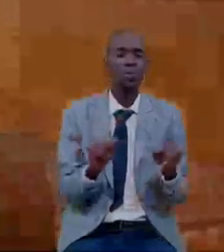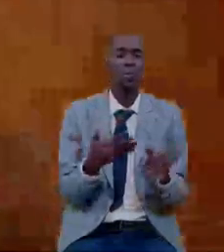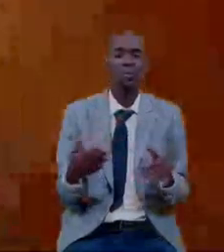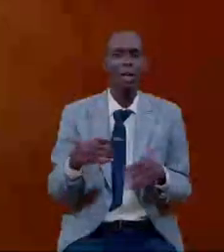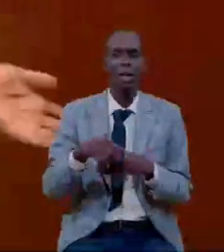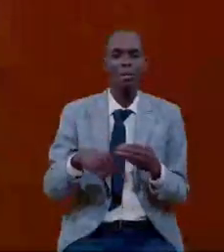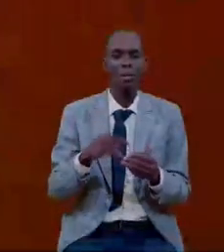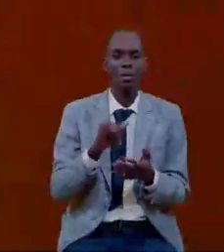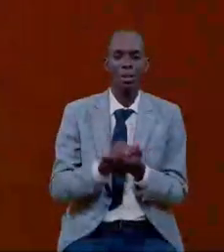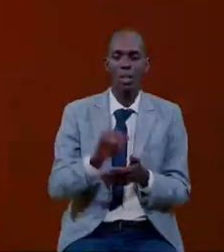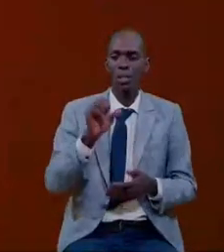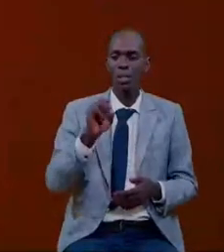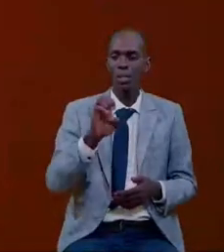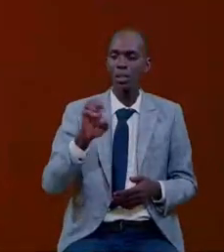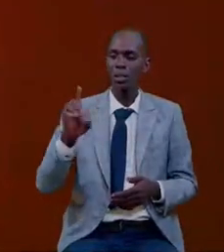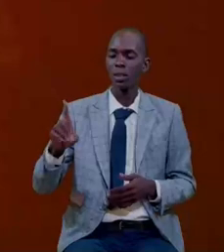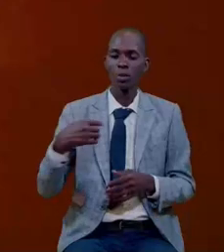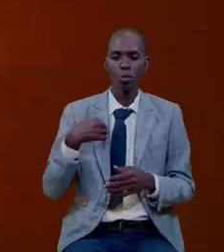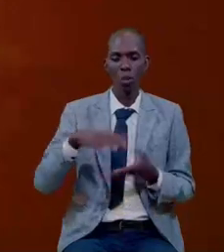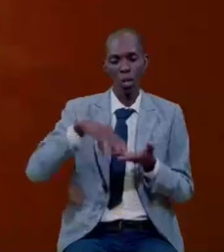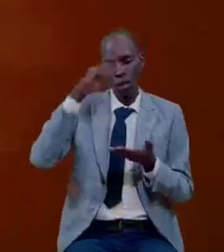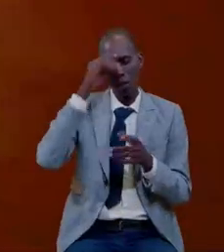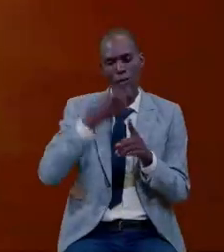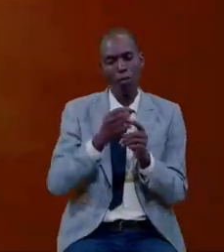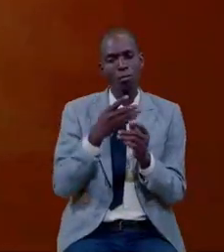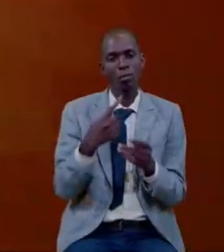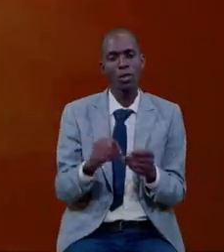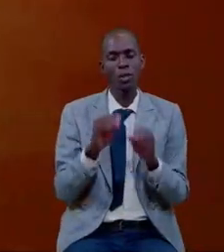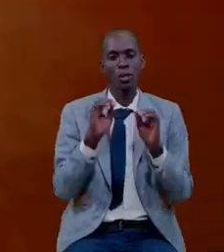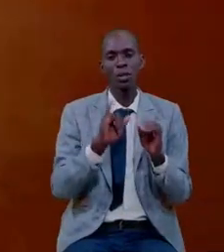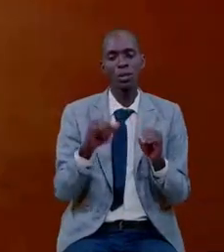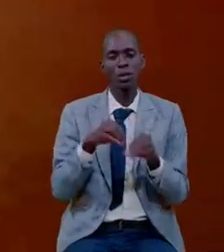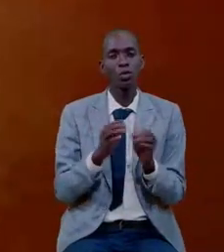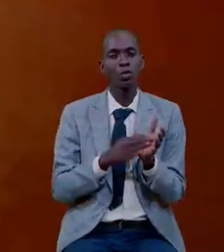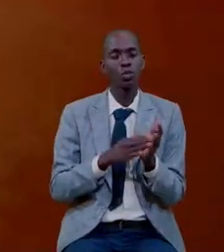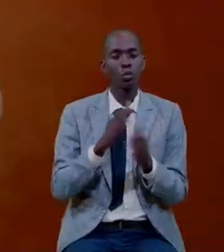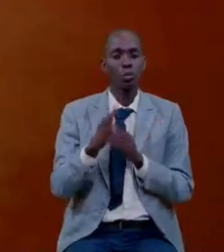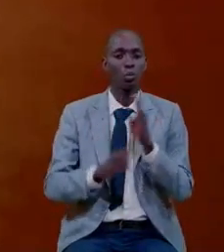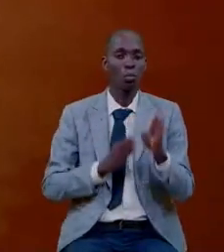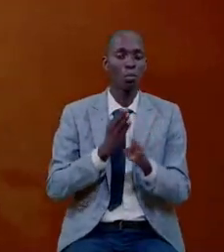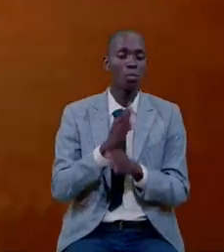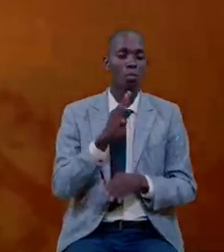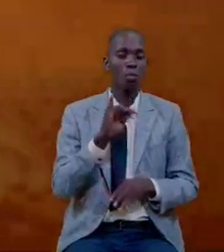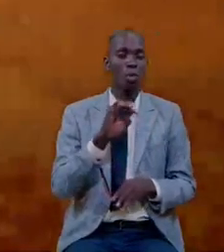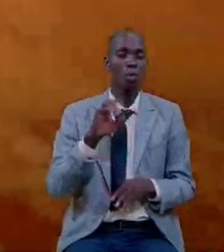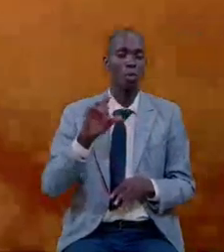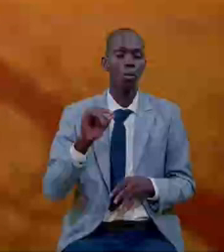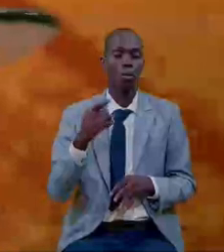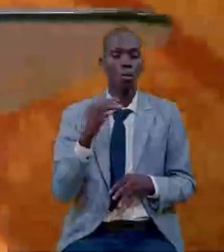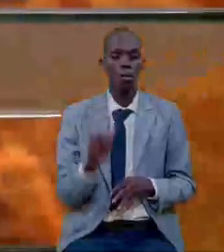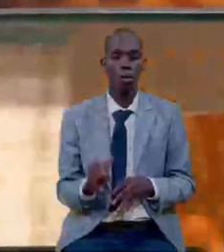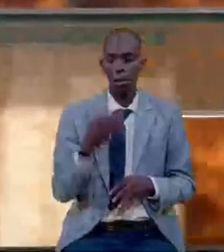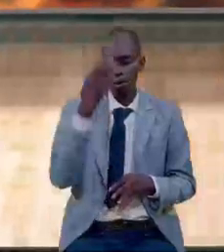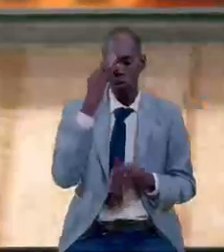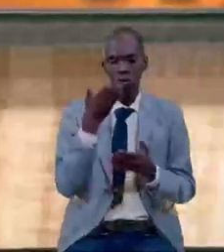ces graines qu'on a appris dans en biologie, que le vent les emporte et commence à